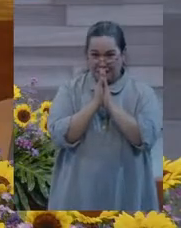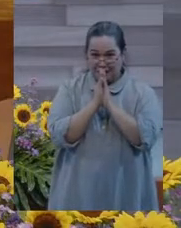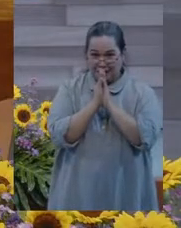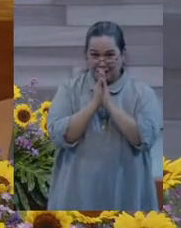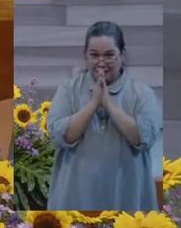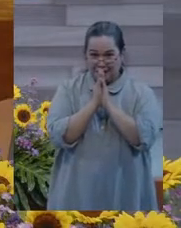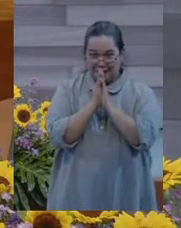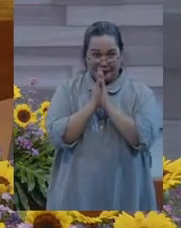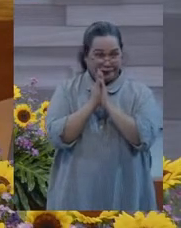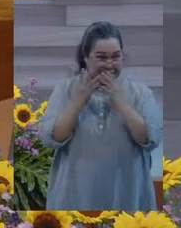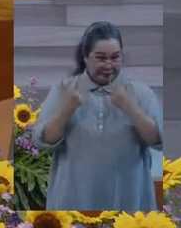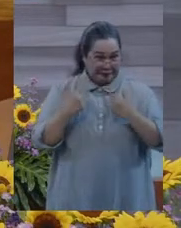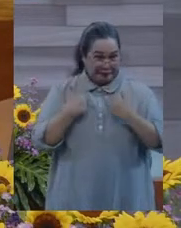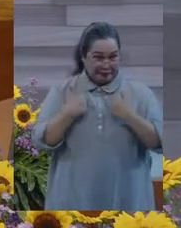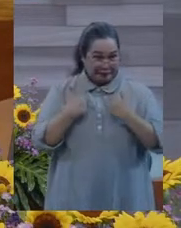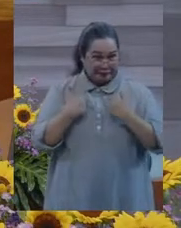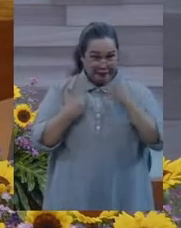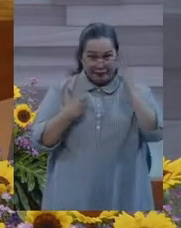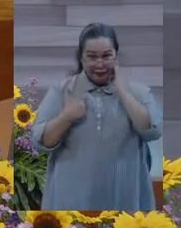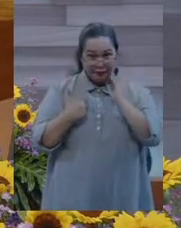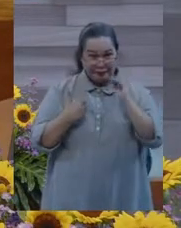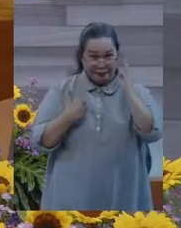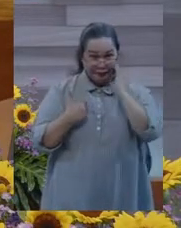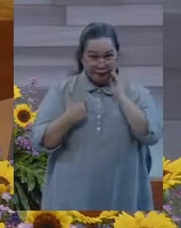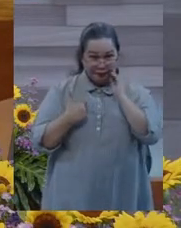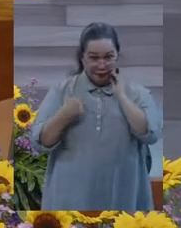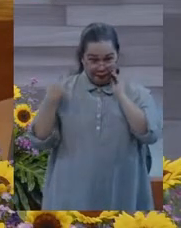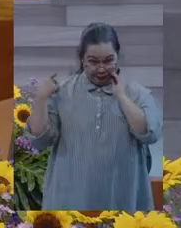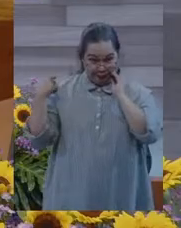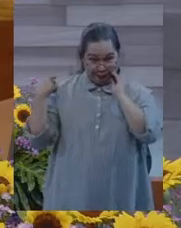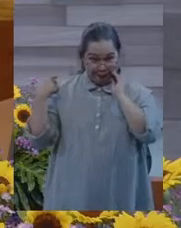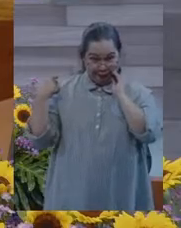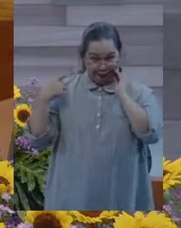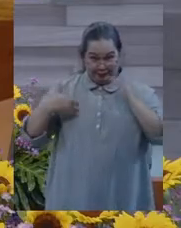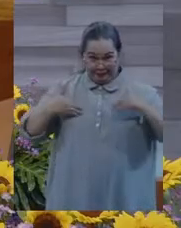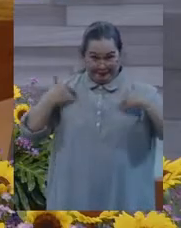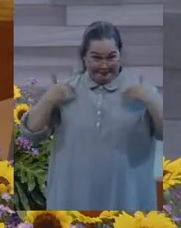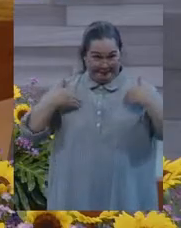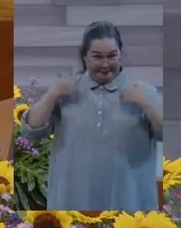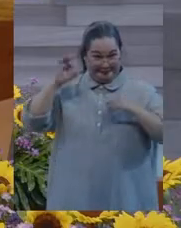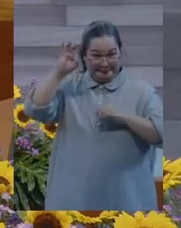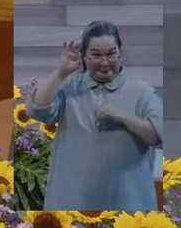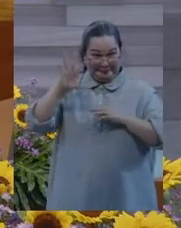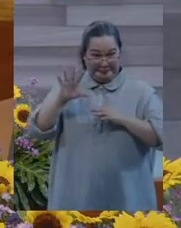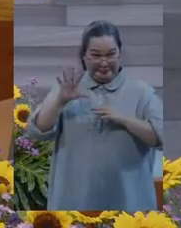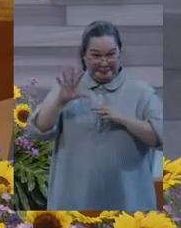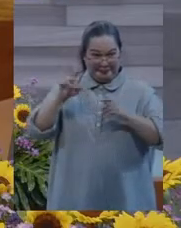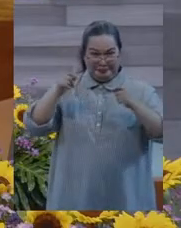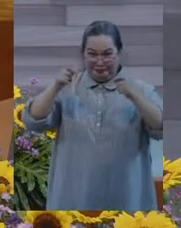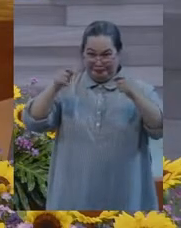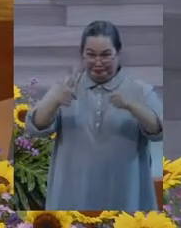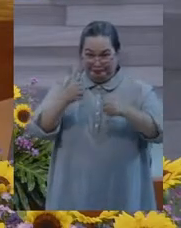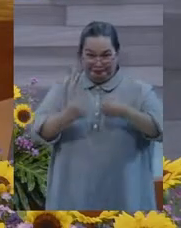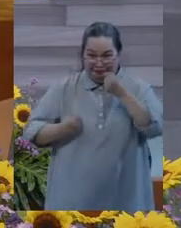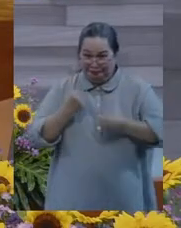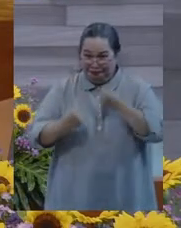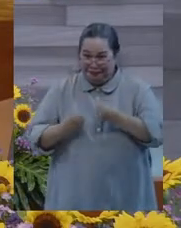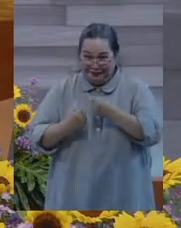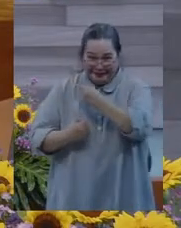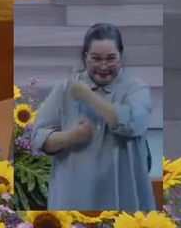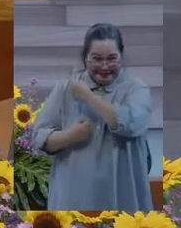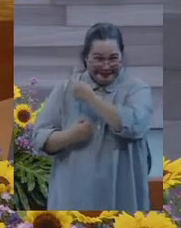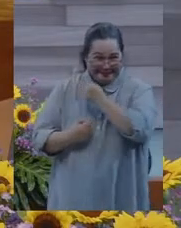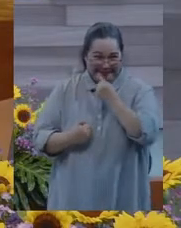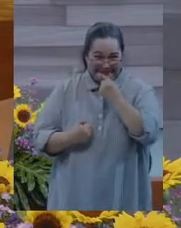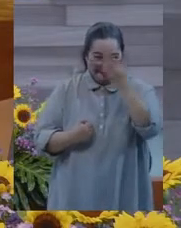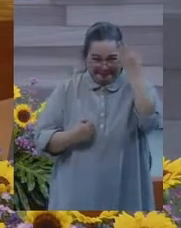Meron pong akong karanasan nung ako'y medyo bata pang pastor at mabilis pang tumakbo.